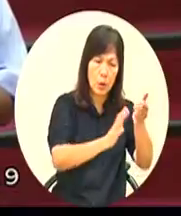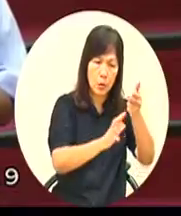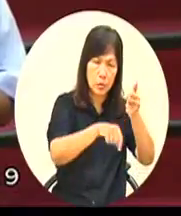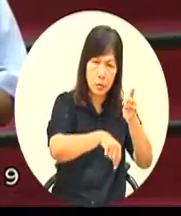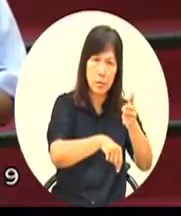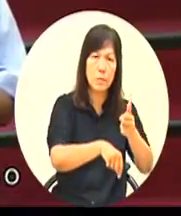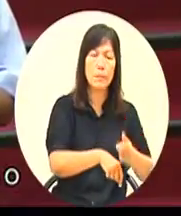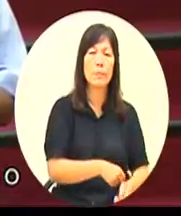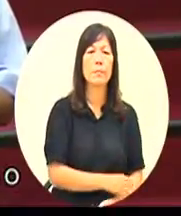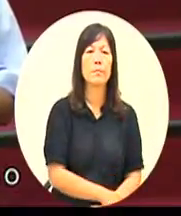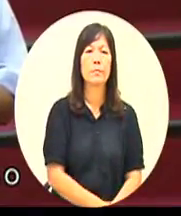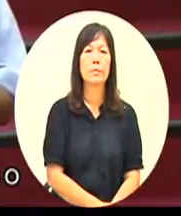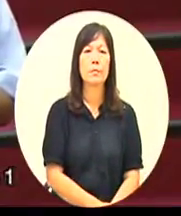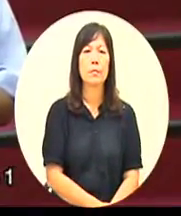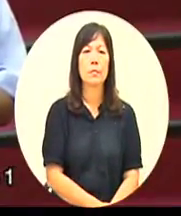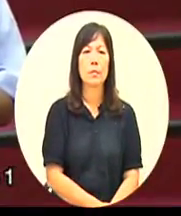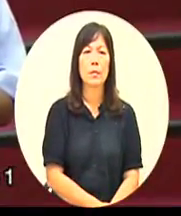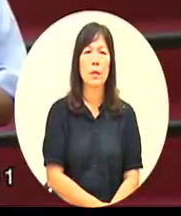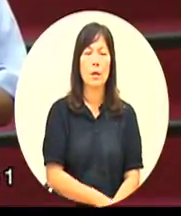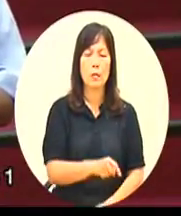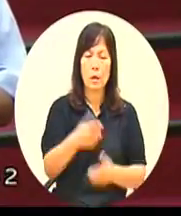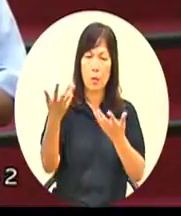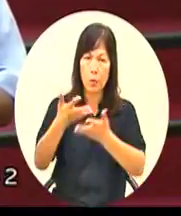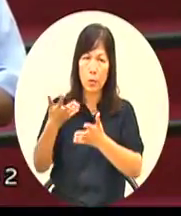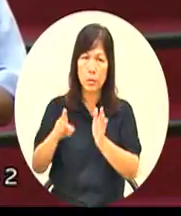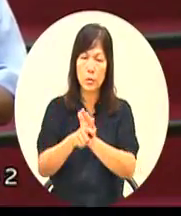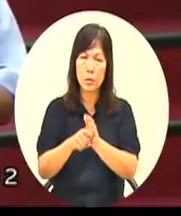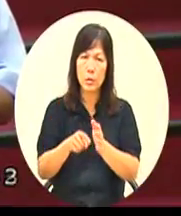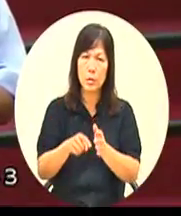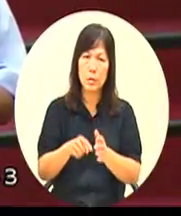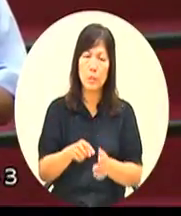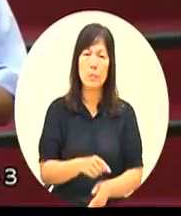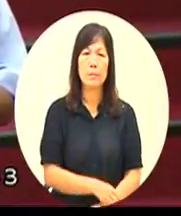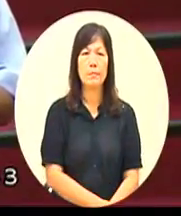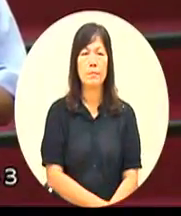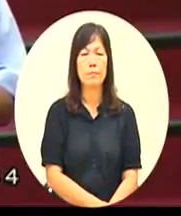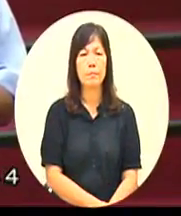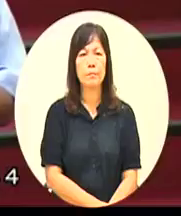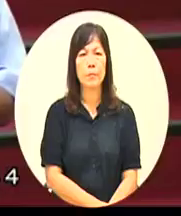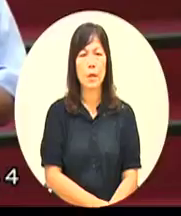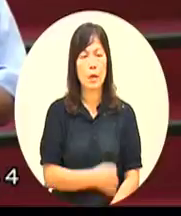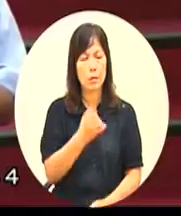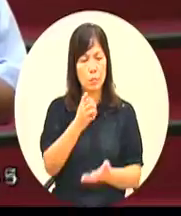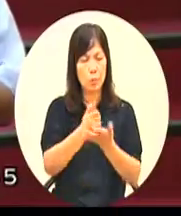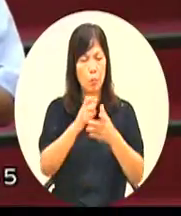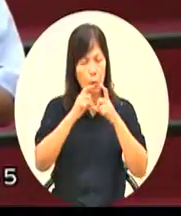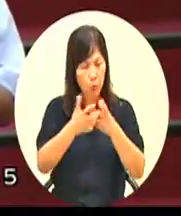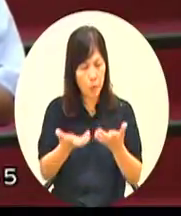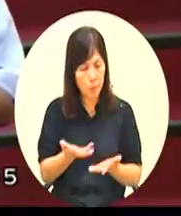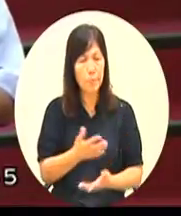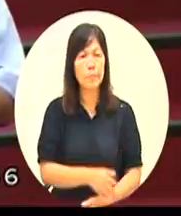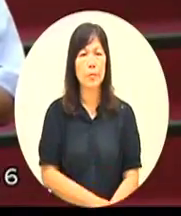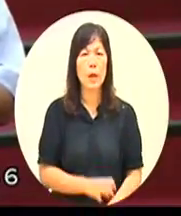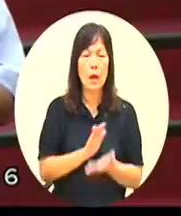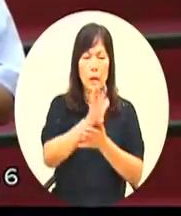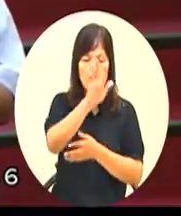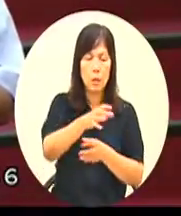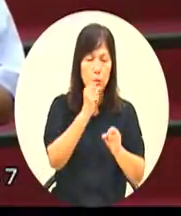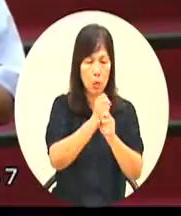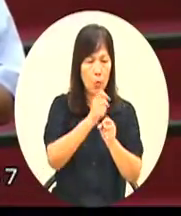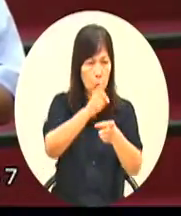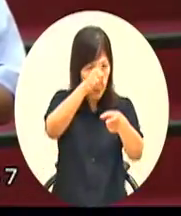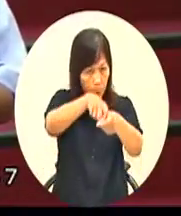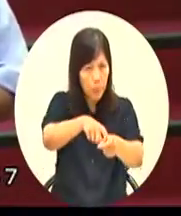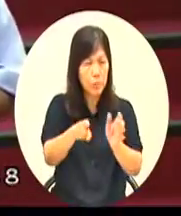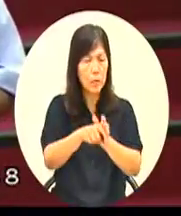作体制的问题是不是可以答复一下？那么未来的发展该如